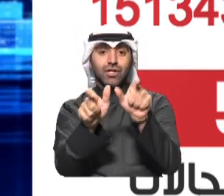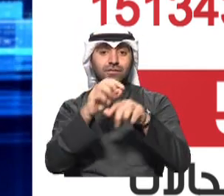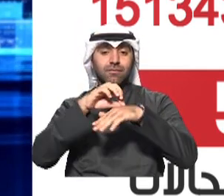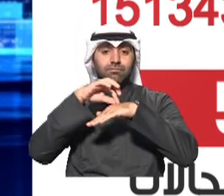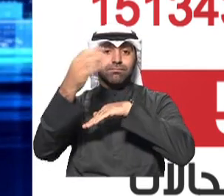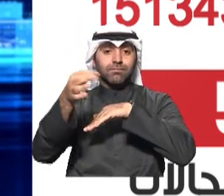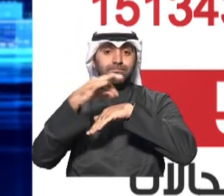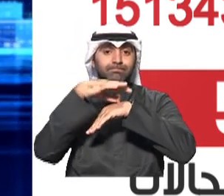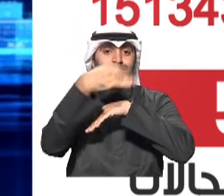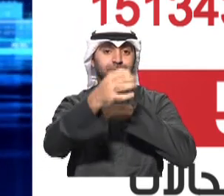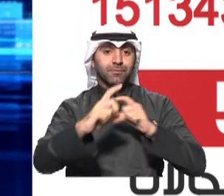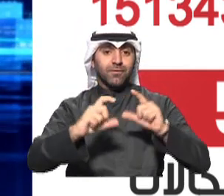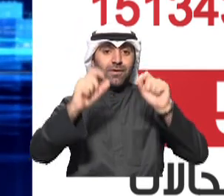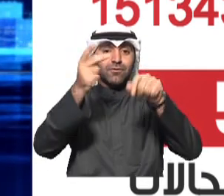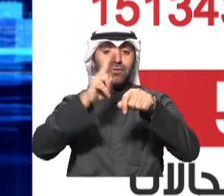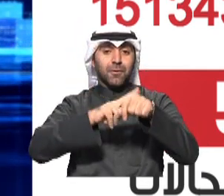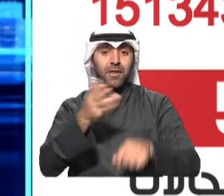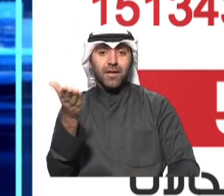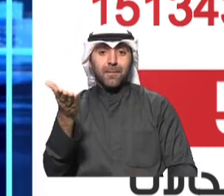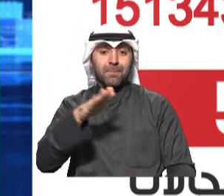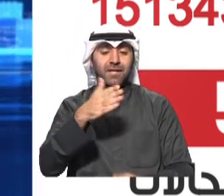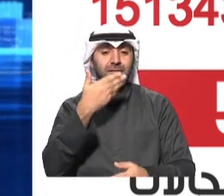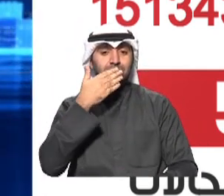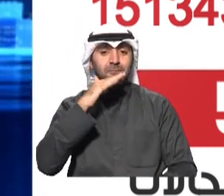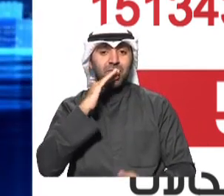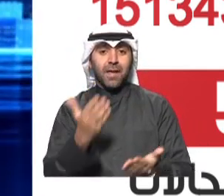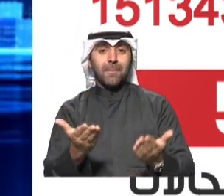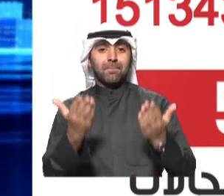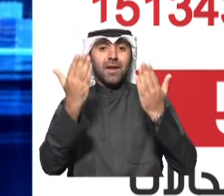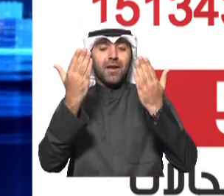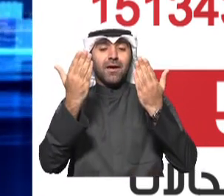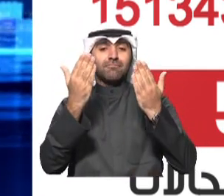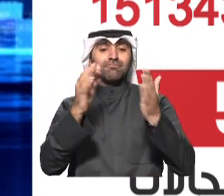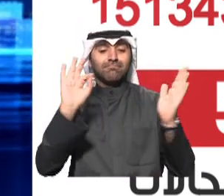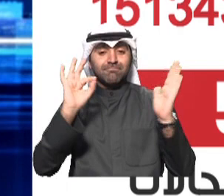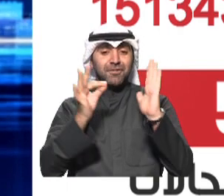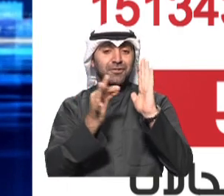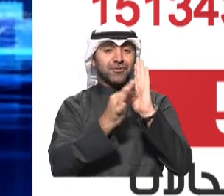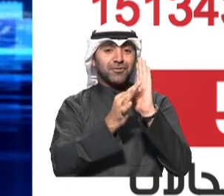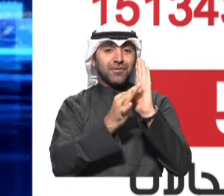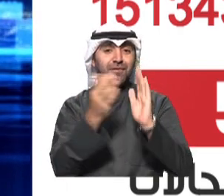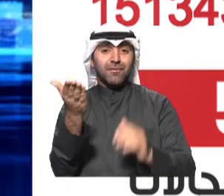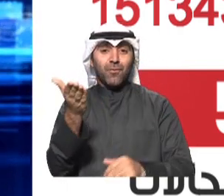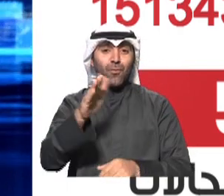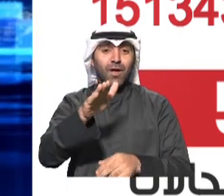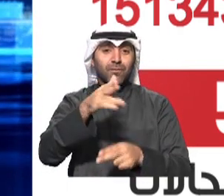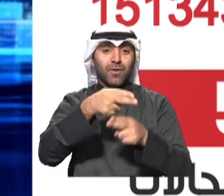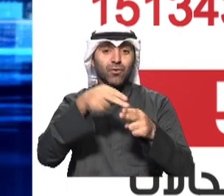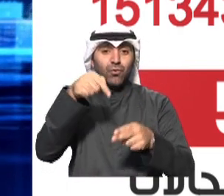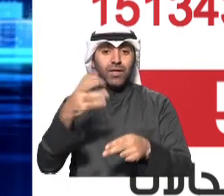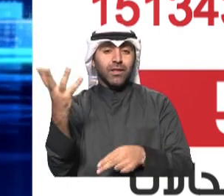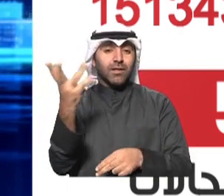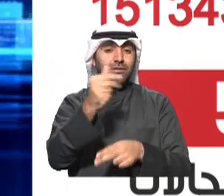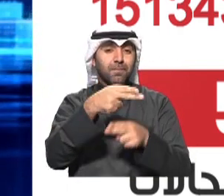بالفيروس دون تسجيل أي حالة وفاة، ليستقر مجموع حالات الوفاة المسجلة لغاية